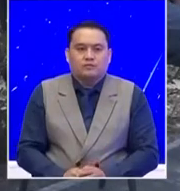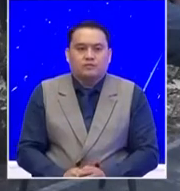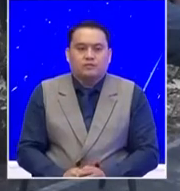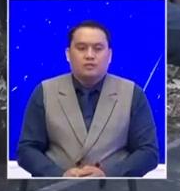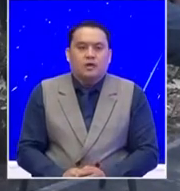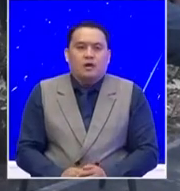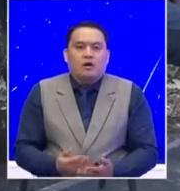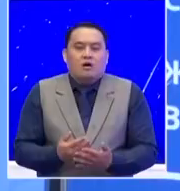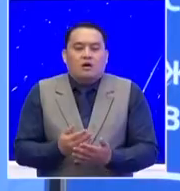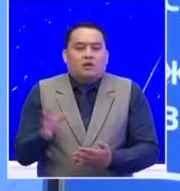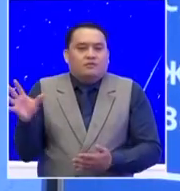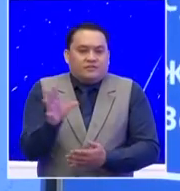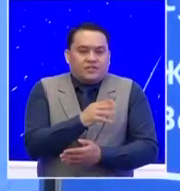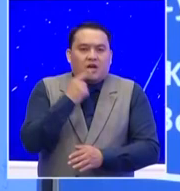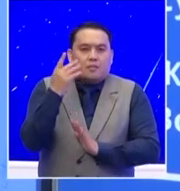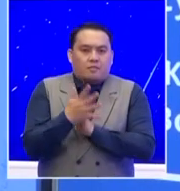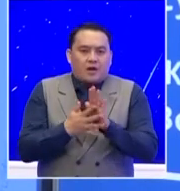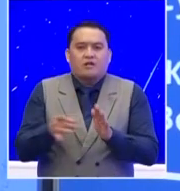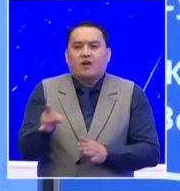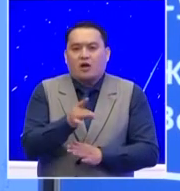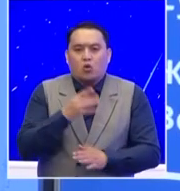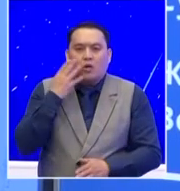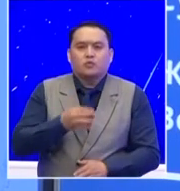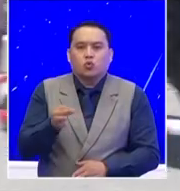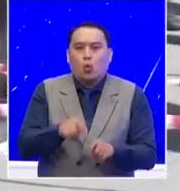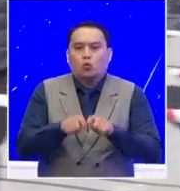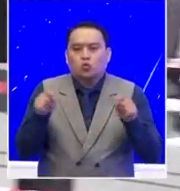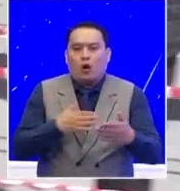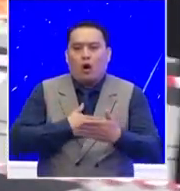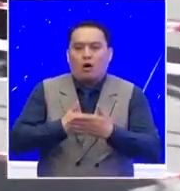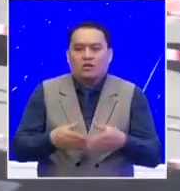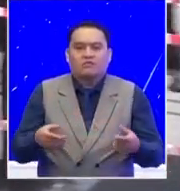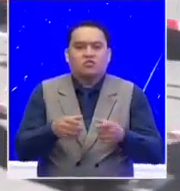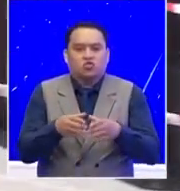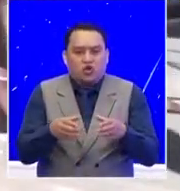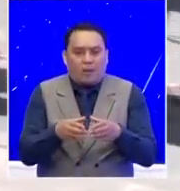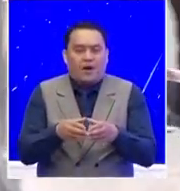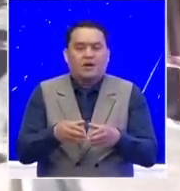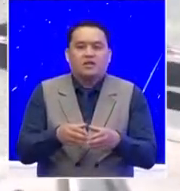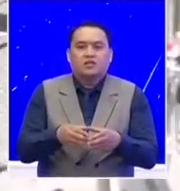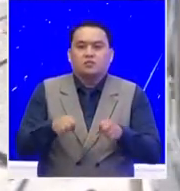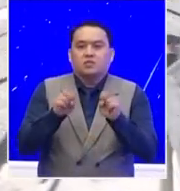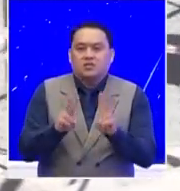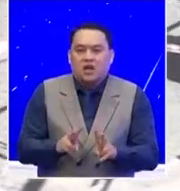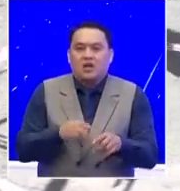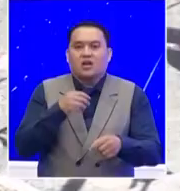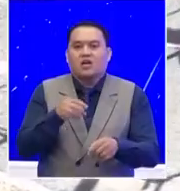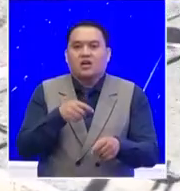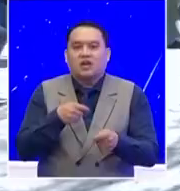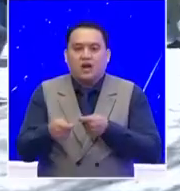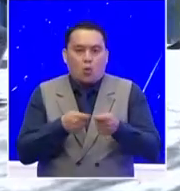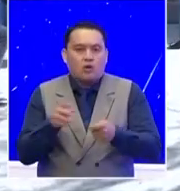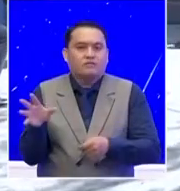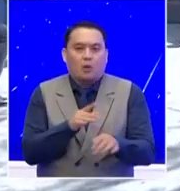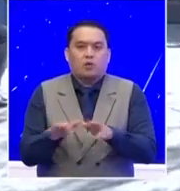изучения и фильтрования заявок во всех городах и районах Алматинской области созданы оперативные штабы. Здесь назначенные специалисты регулируют все